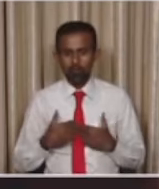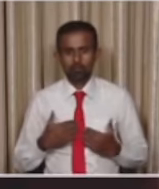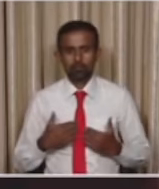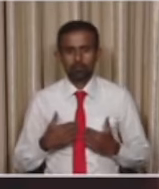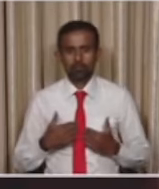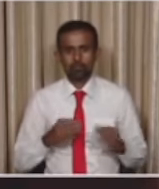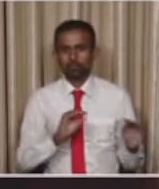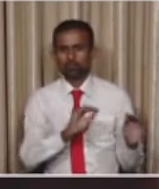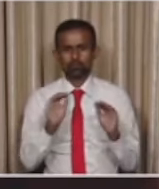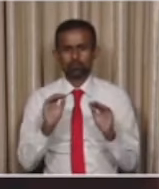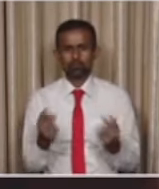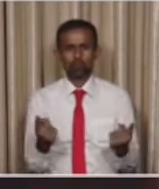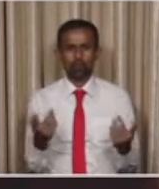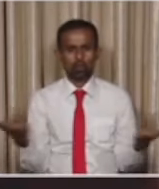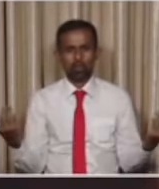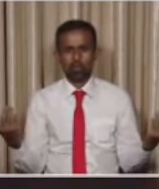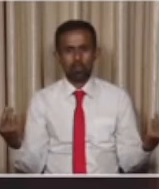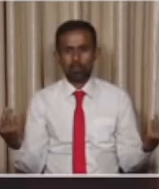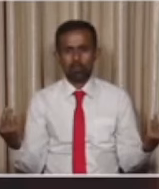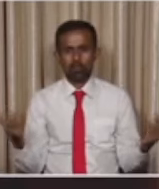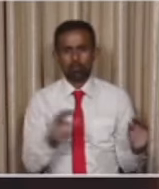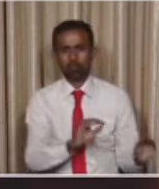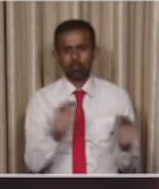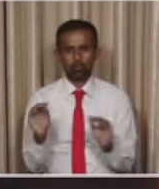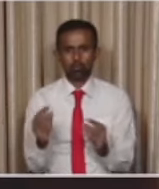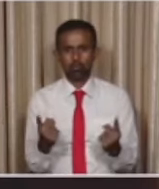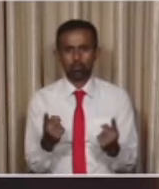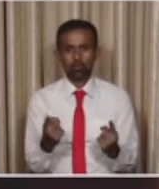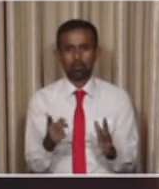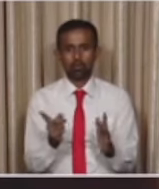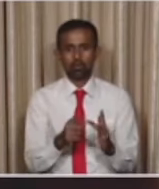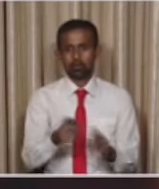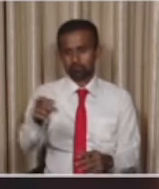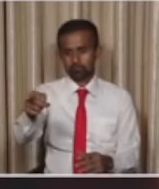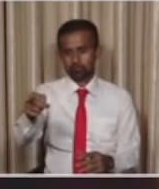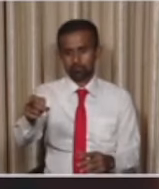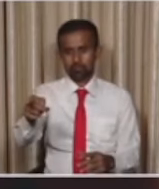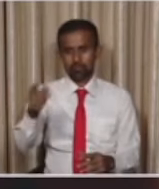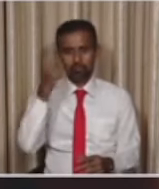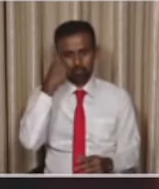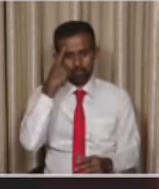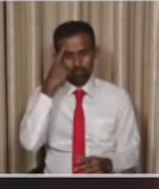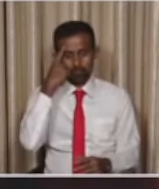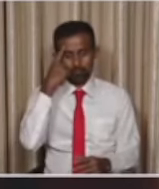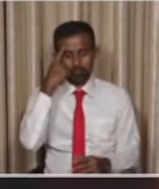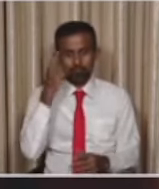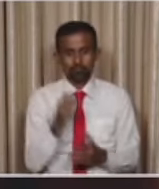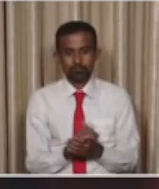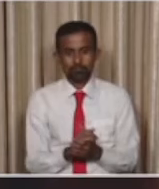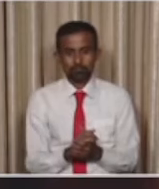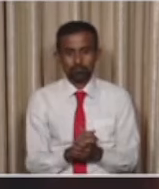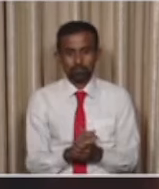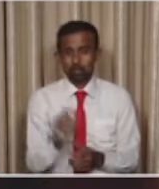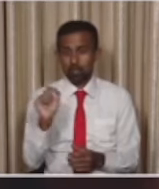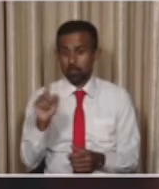අපිට කිසිම කල් දාන්න උවමනාවක් නැහැ. කල් දාන්න උවමනාවක් තියෙන ඉඳුනිල්ලට. මොකද ඉඳුනිල්ල දන්නවා මේ ඒකින්ද